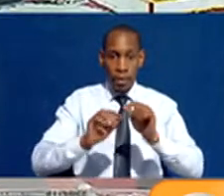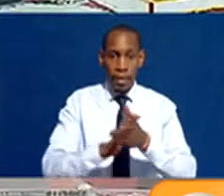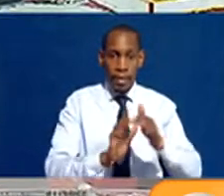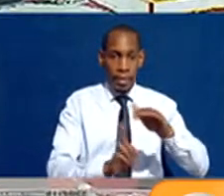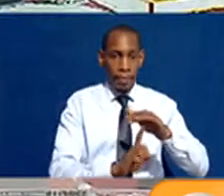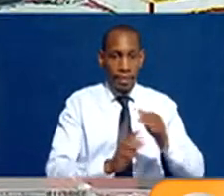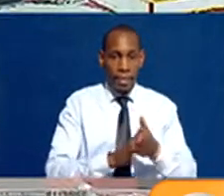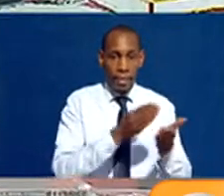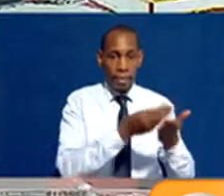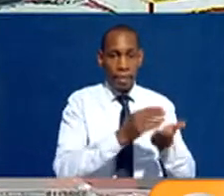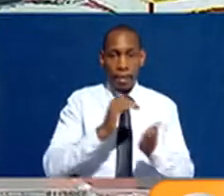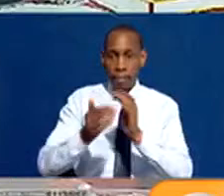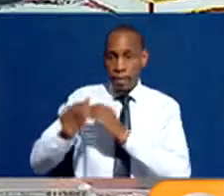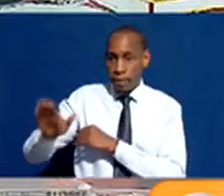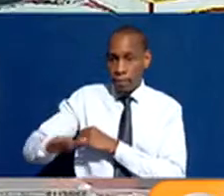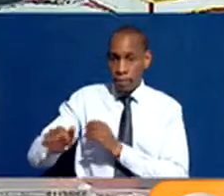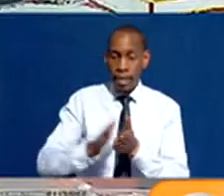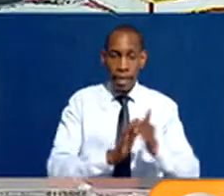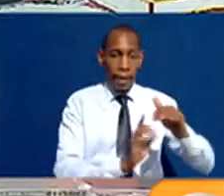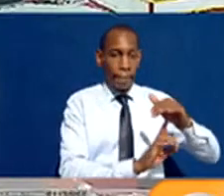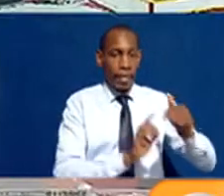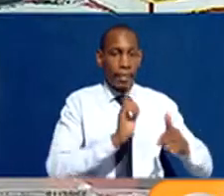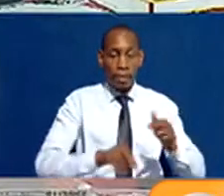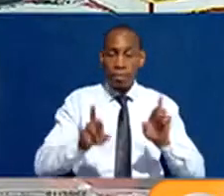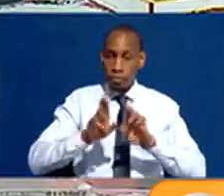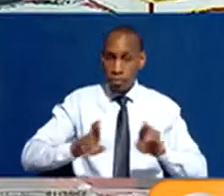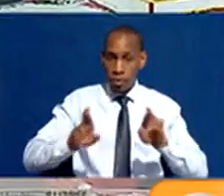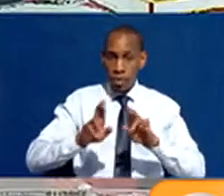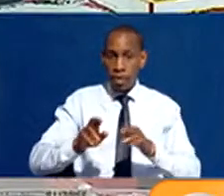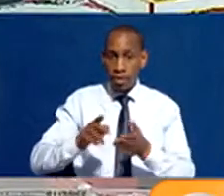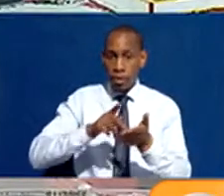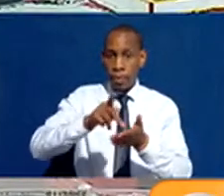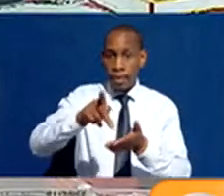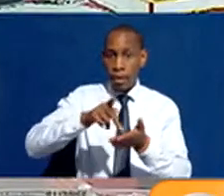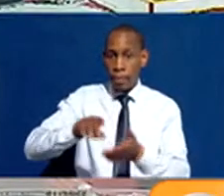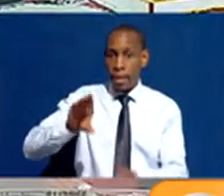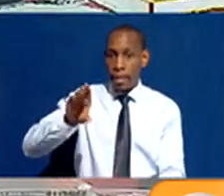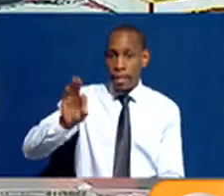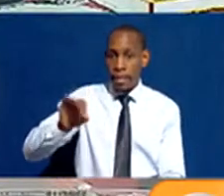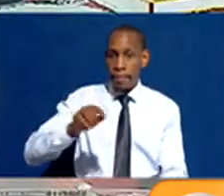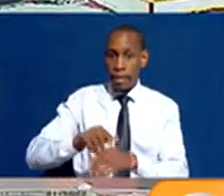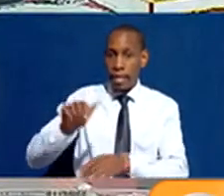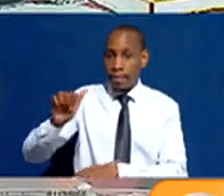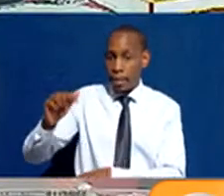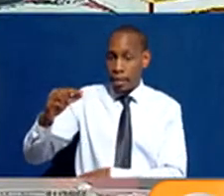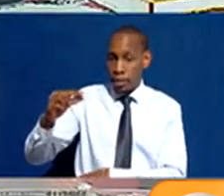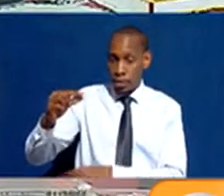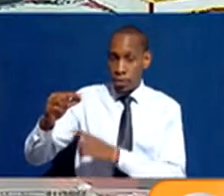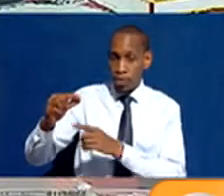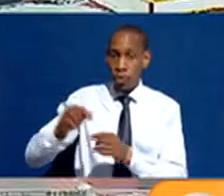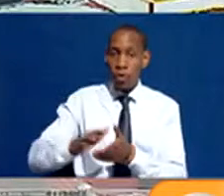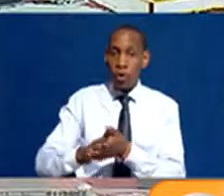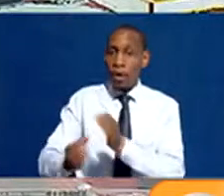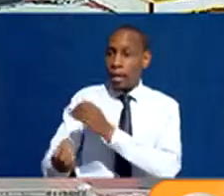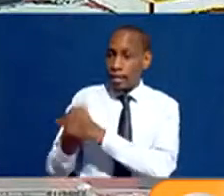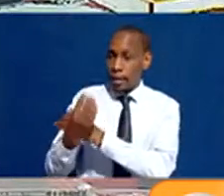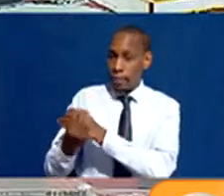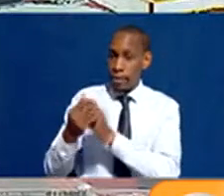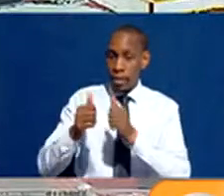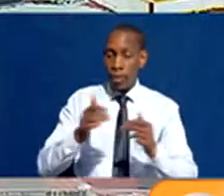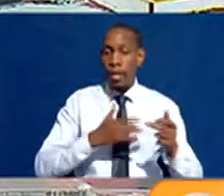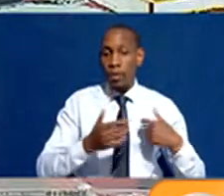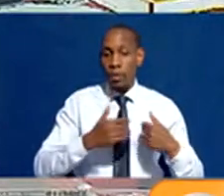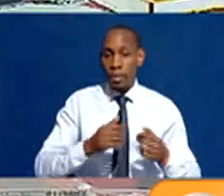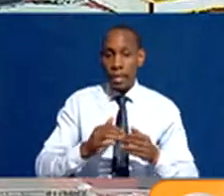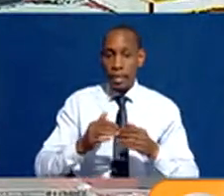Fedha iliyowasilishwa bungeni, wizara hiyo imesema iko tayari kutoa malipo ya CDF iwapo mwanasheria mkuu atashauri vilivyo kuhusu uamuzi